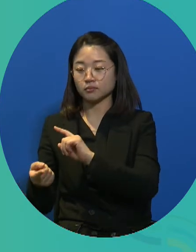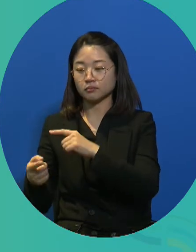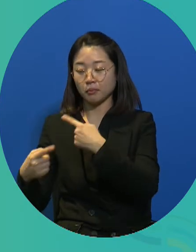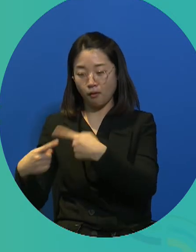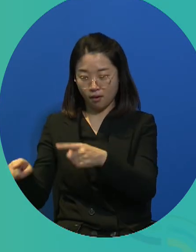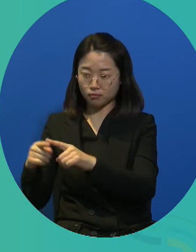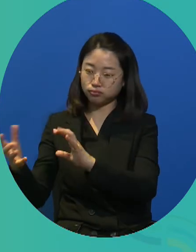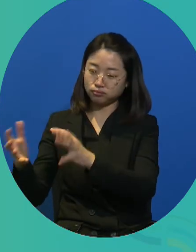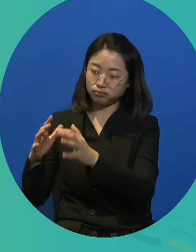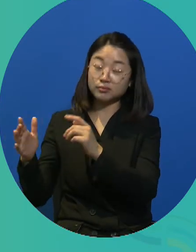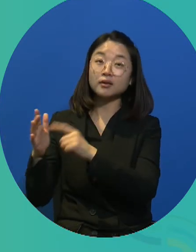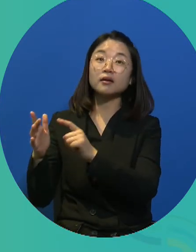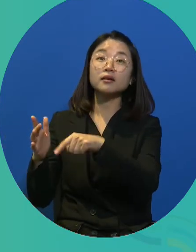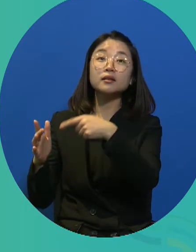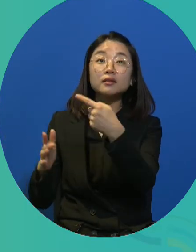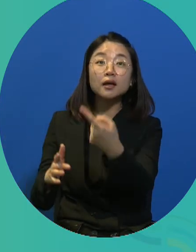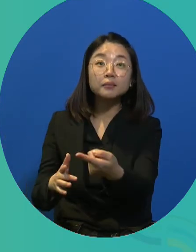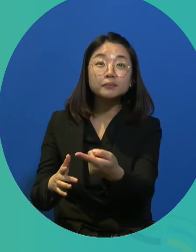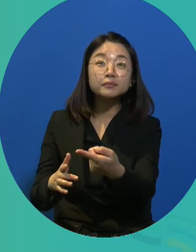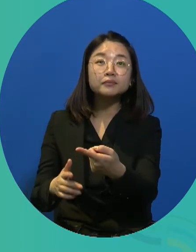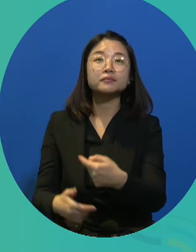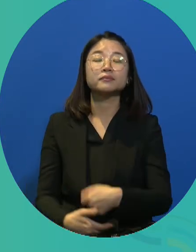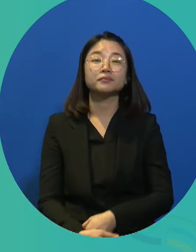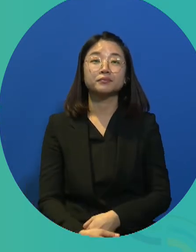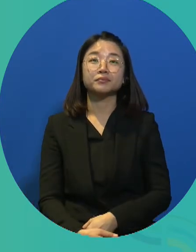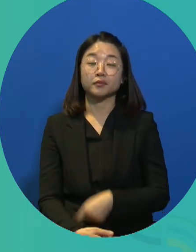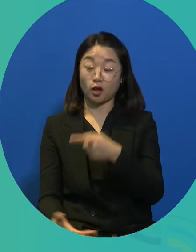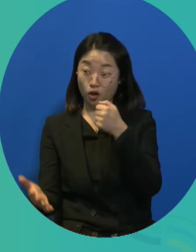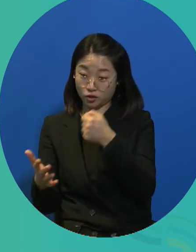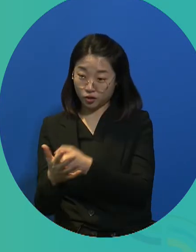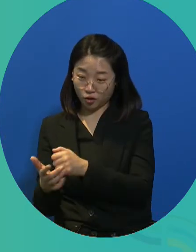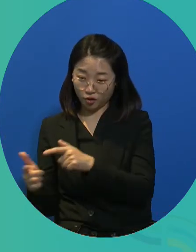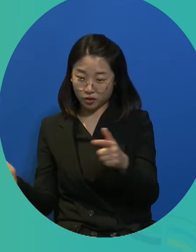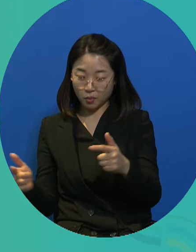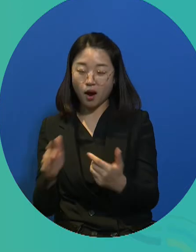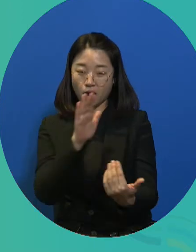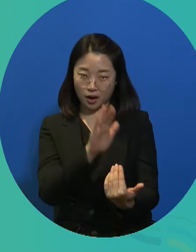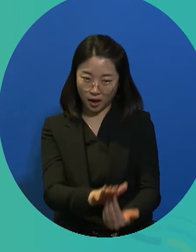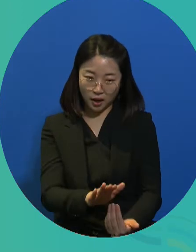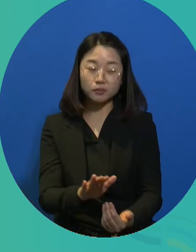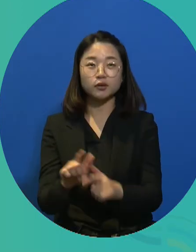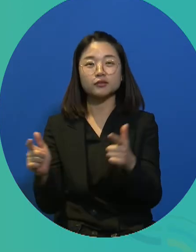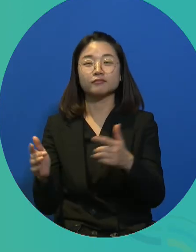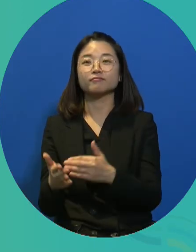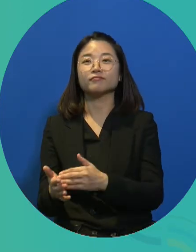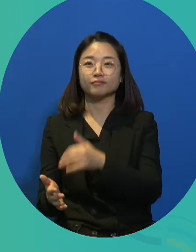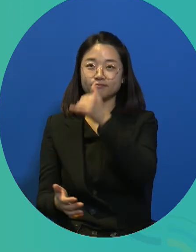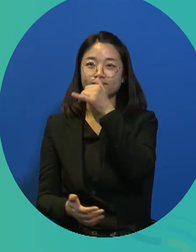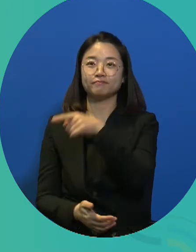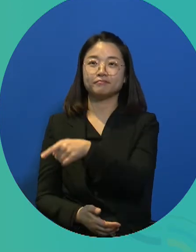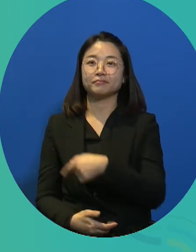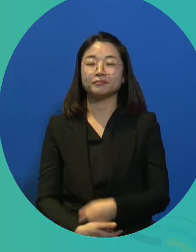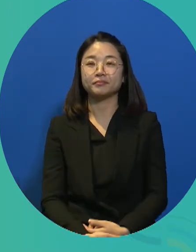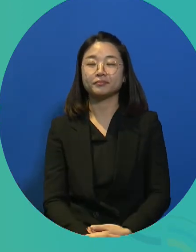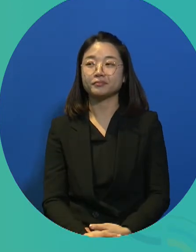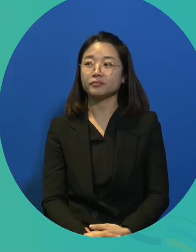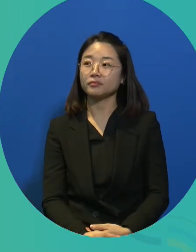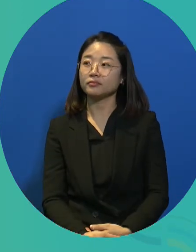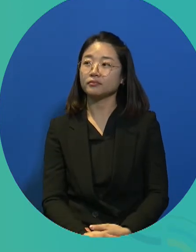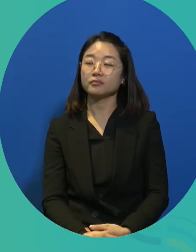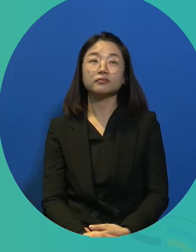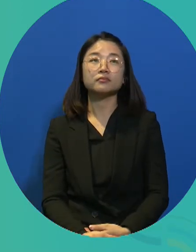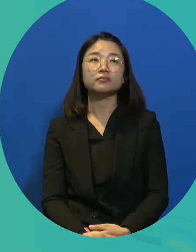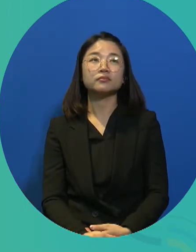하게 됩니다. 그리고 마지막으로는 결정을 내리는 절차로 이루어집니다.